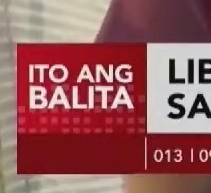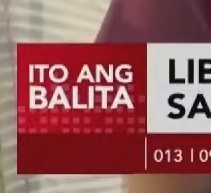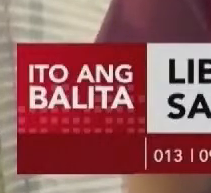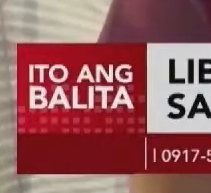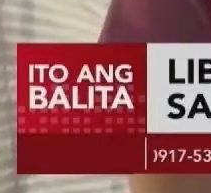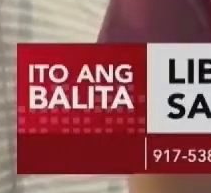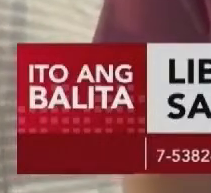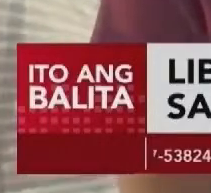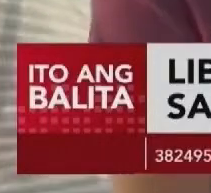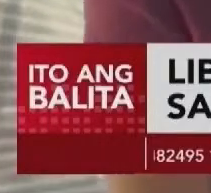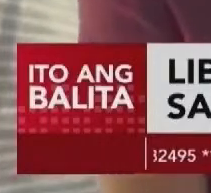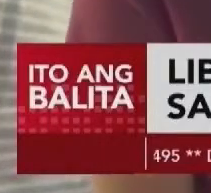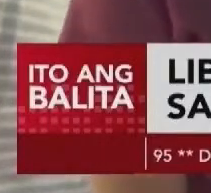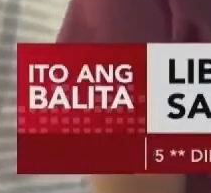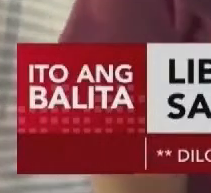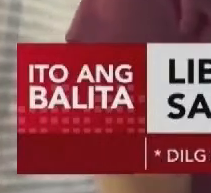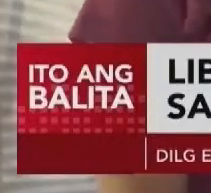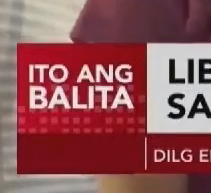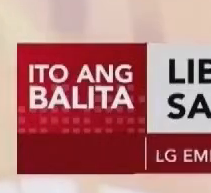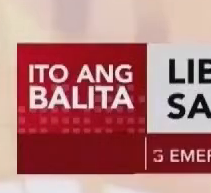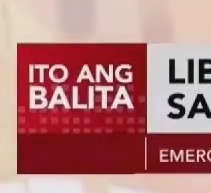na nangangailangan din ng tulong.